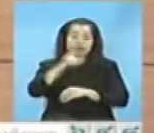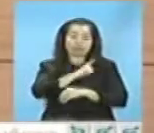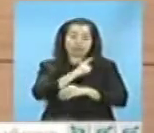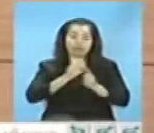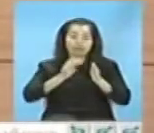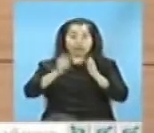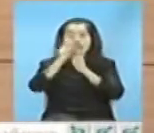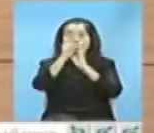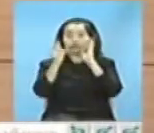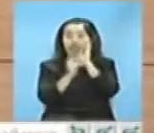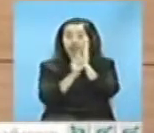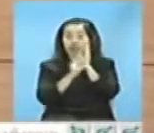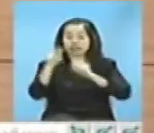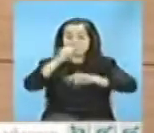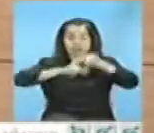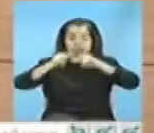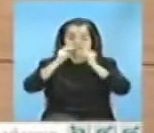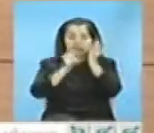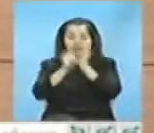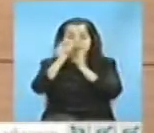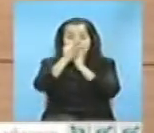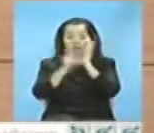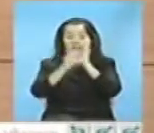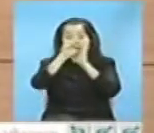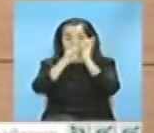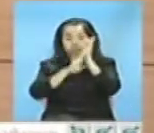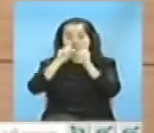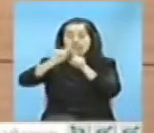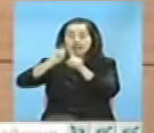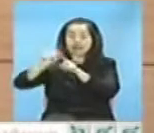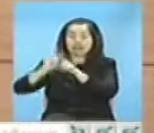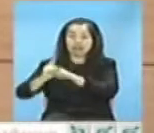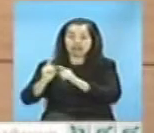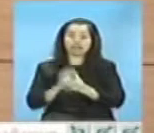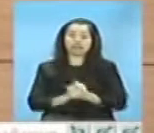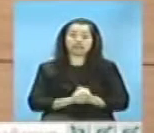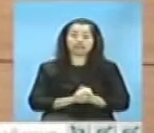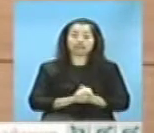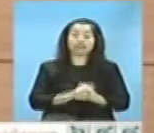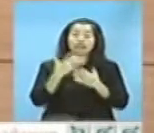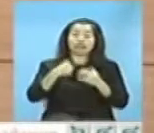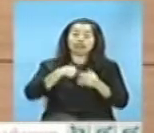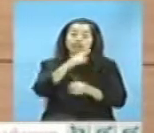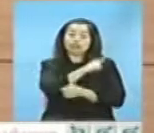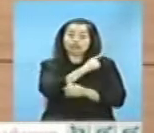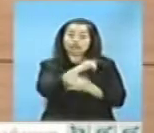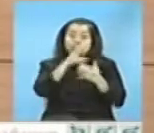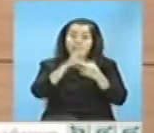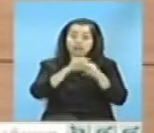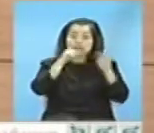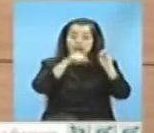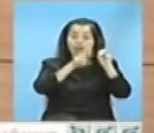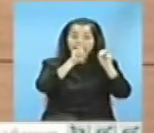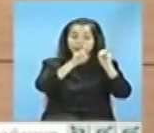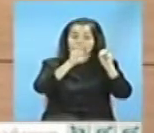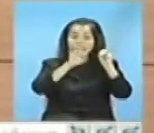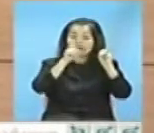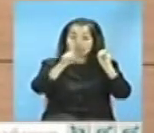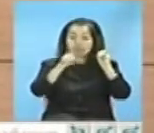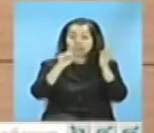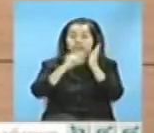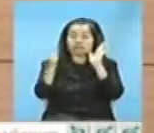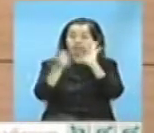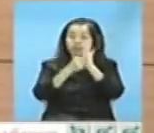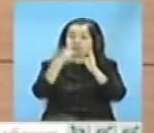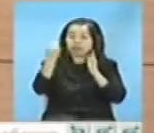บัญญัติก็คือการแก้และออกกฎหมายต่างๆรวมทั้งเรื่องของ291ที่กำหนดให้เราเป็นผู้